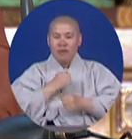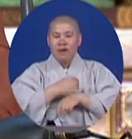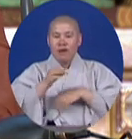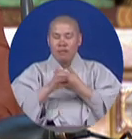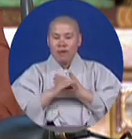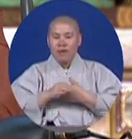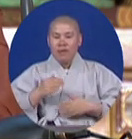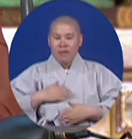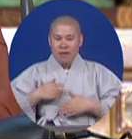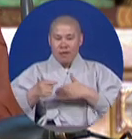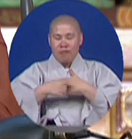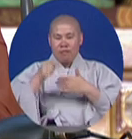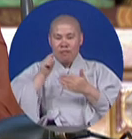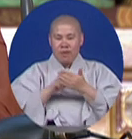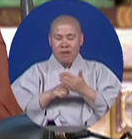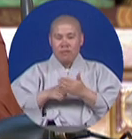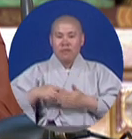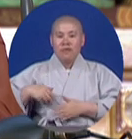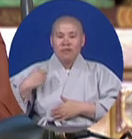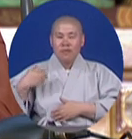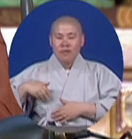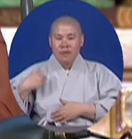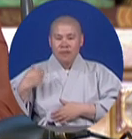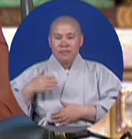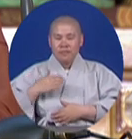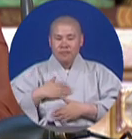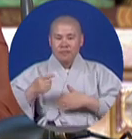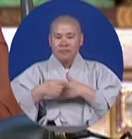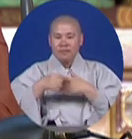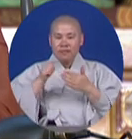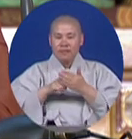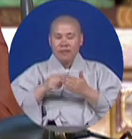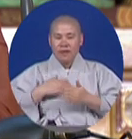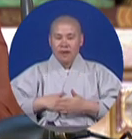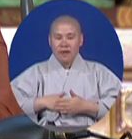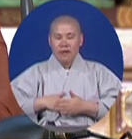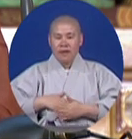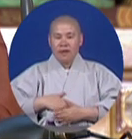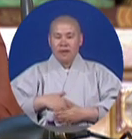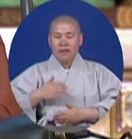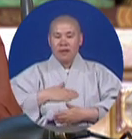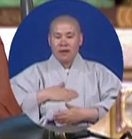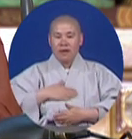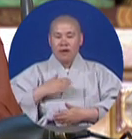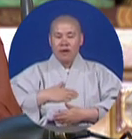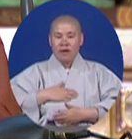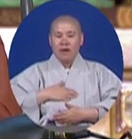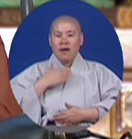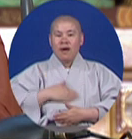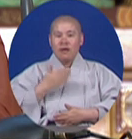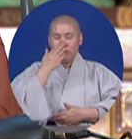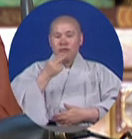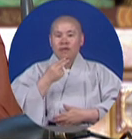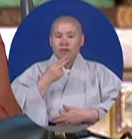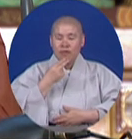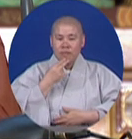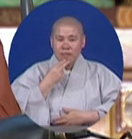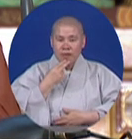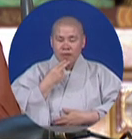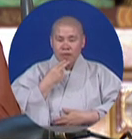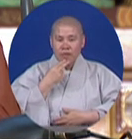것이다 라고 하는 거 아는 것이, 이것이 바로 견성이다. 자기 심성을 보는 거다 이거예요. 이게 이제